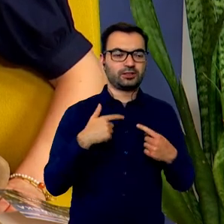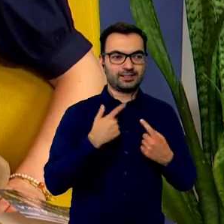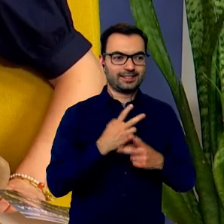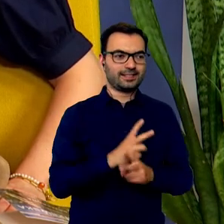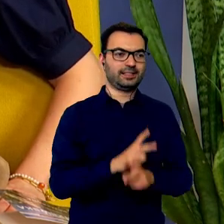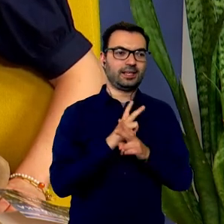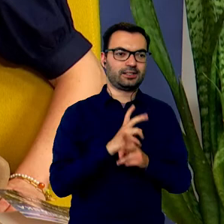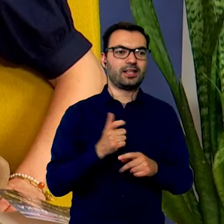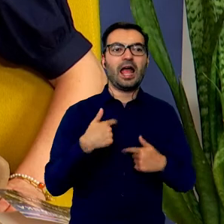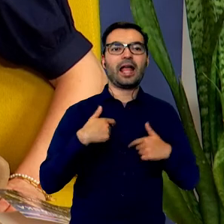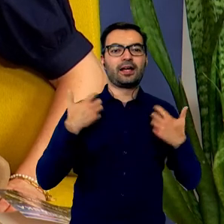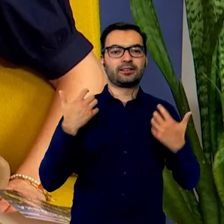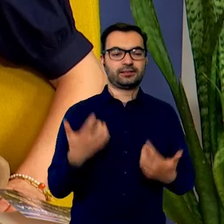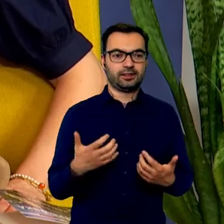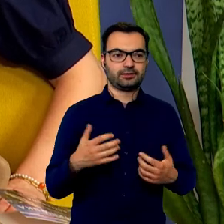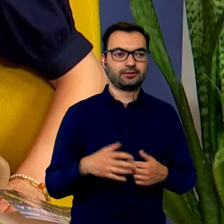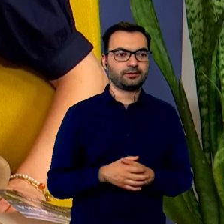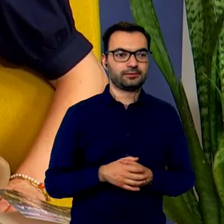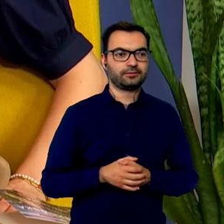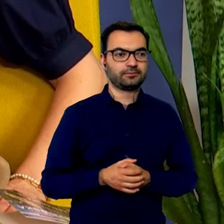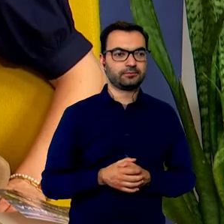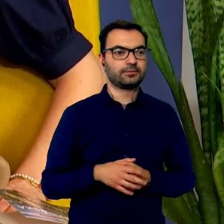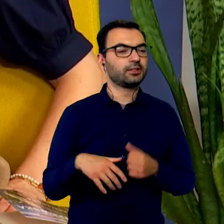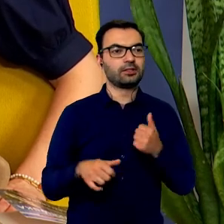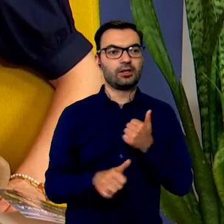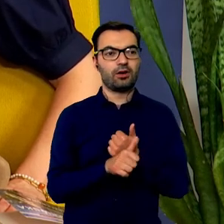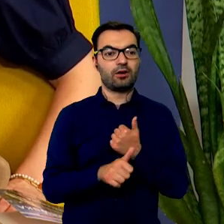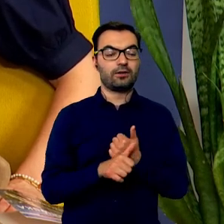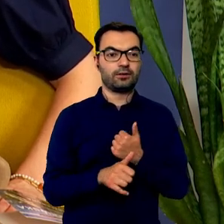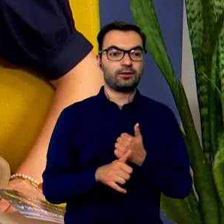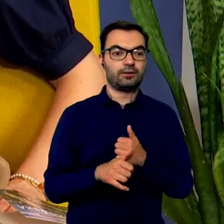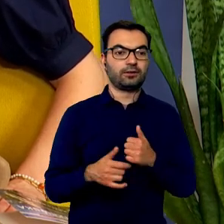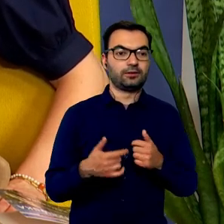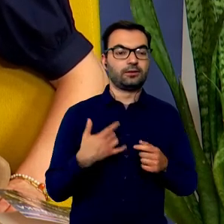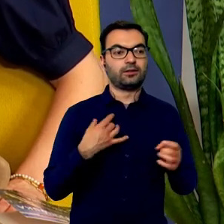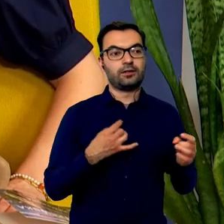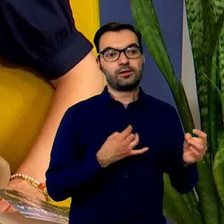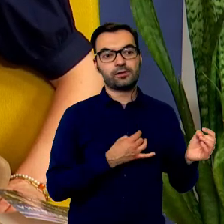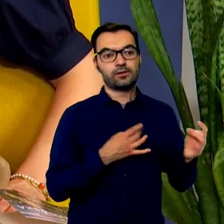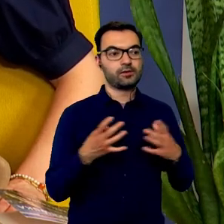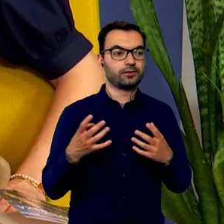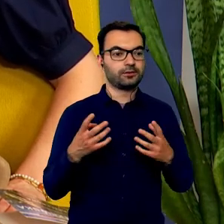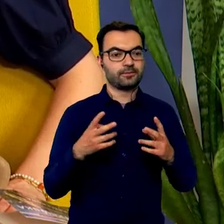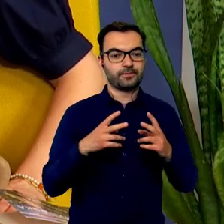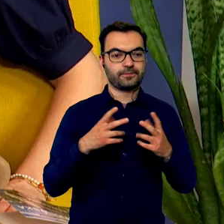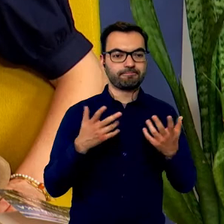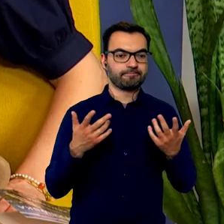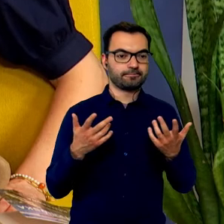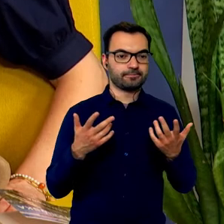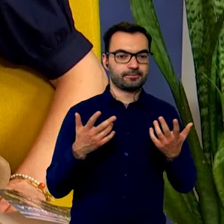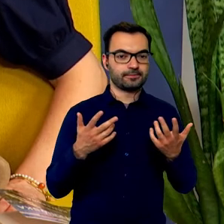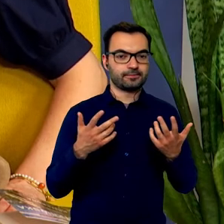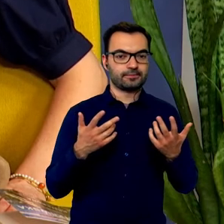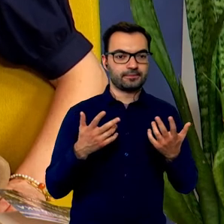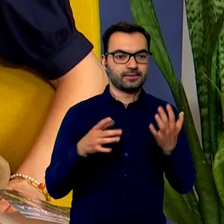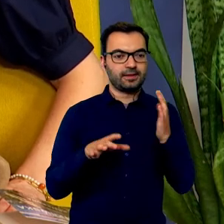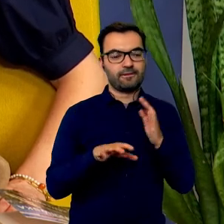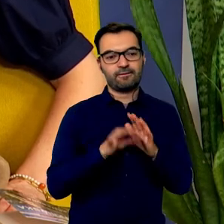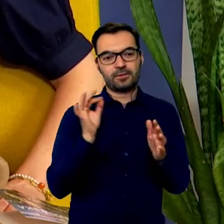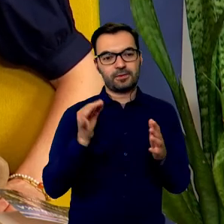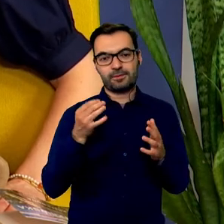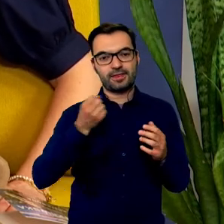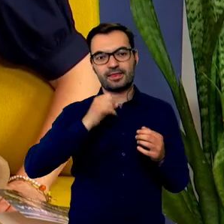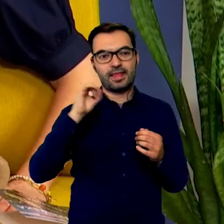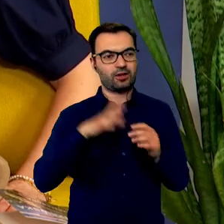czyli nie dlatego, że od razu schodzimy na najtrudniejsze, czy też najgorsze z